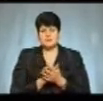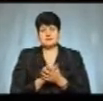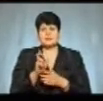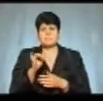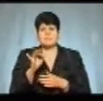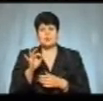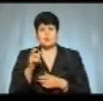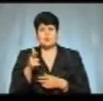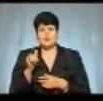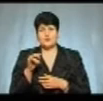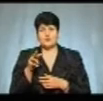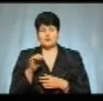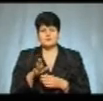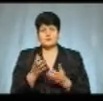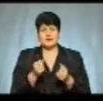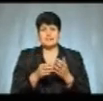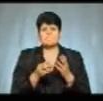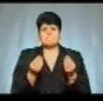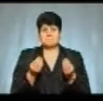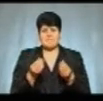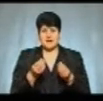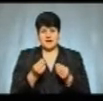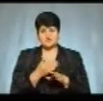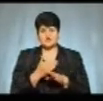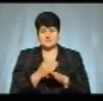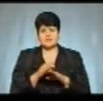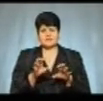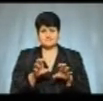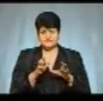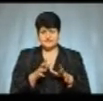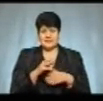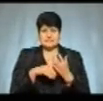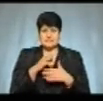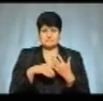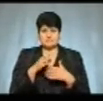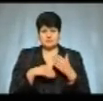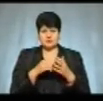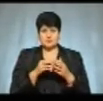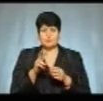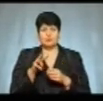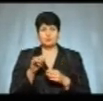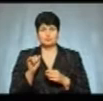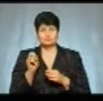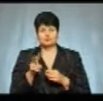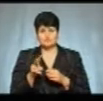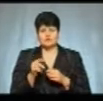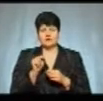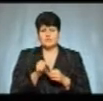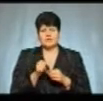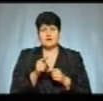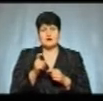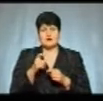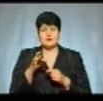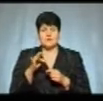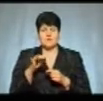біогумусу. Тобто бралася м'яка частина тваринного походження, змішувалася з мулом і запускався певний вид хробака.